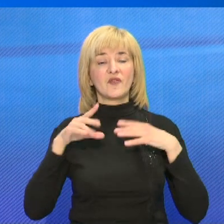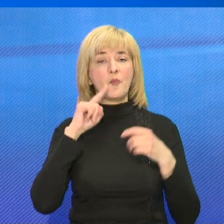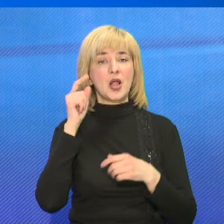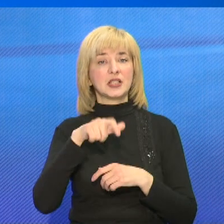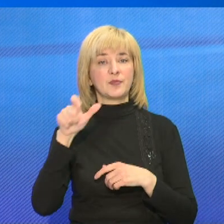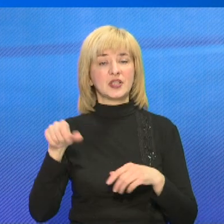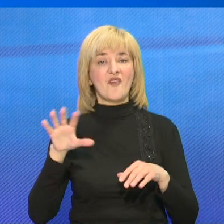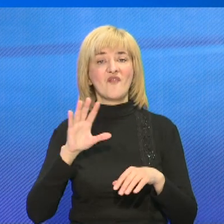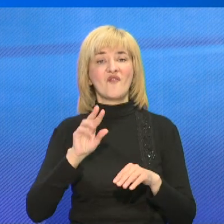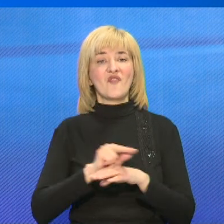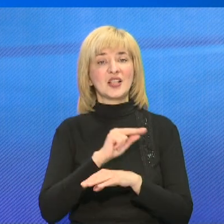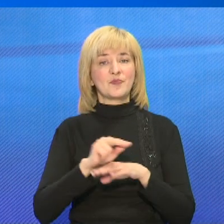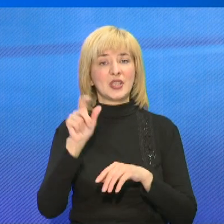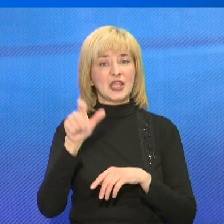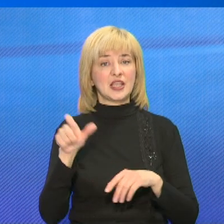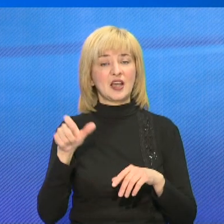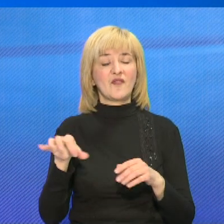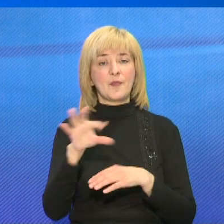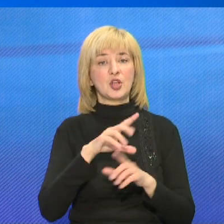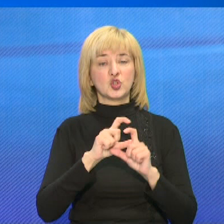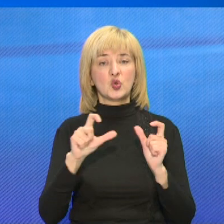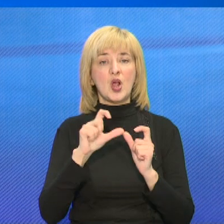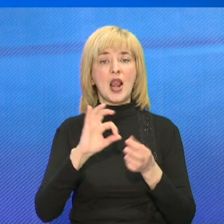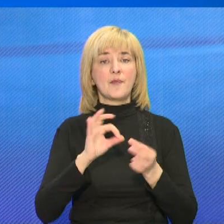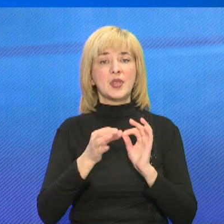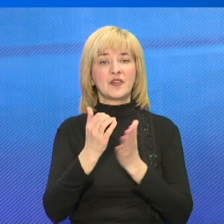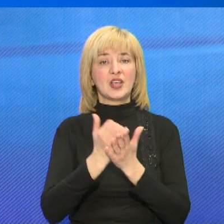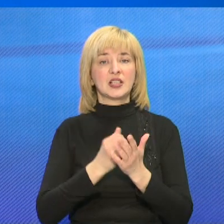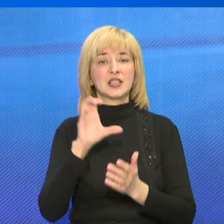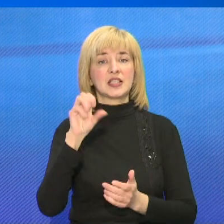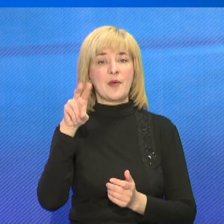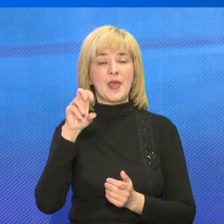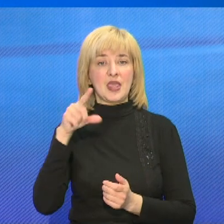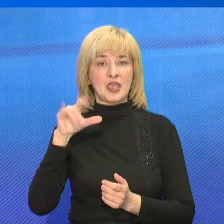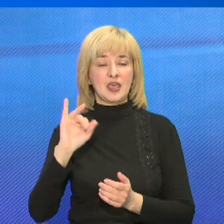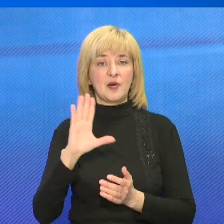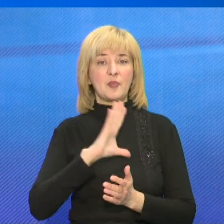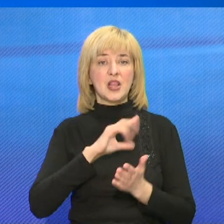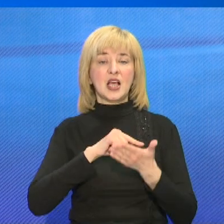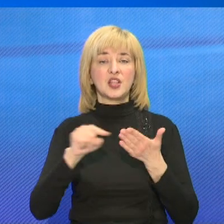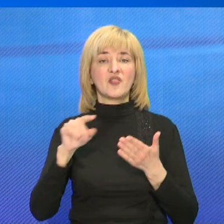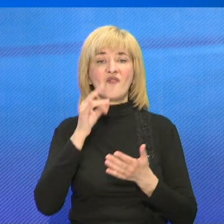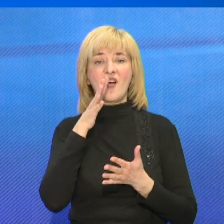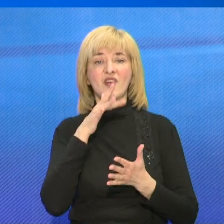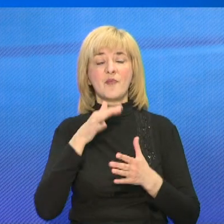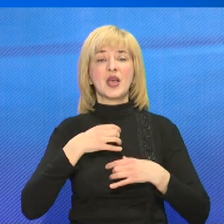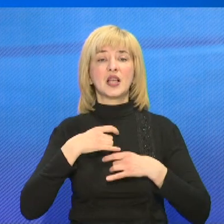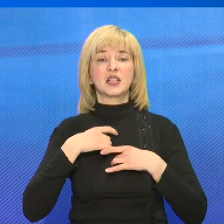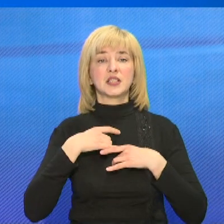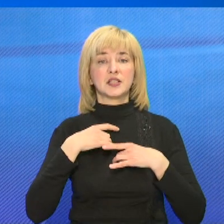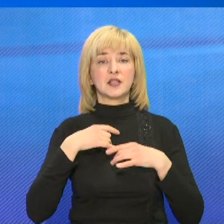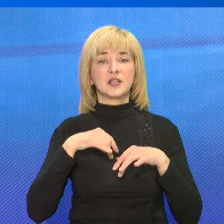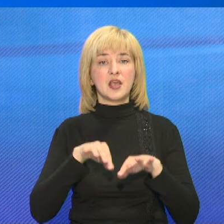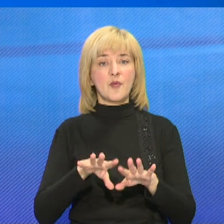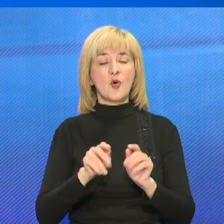спортсменов, выхованцев областной школы олимпийского резерву имя Александра Сапеги. Как было отзначено под час урашистой церемонии открытия,